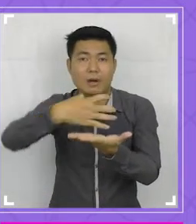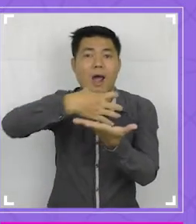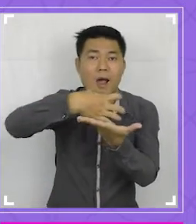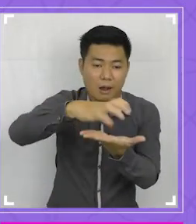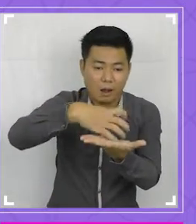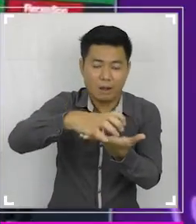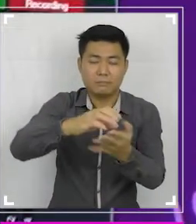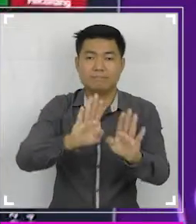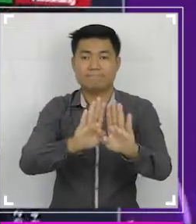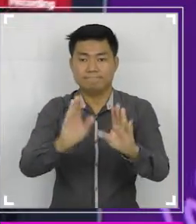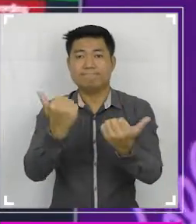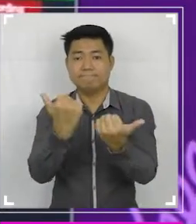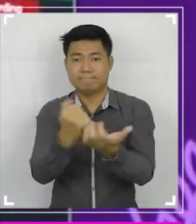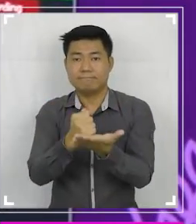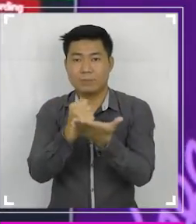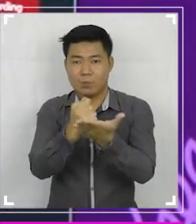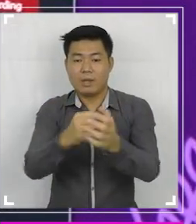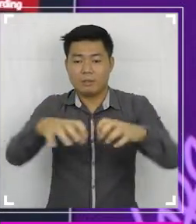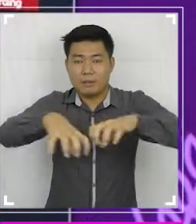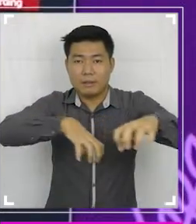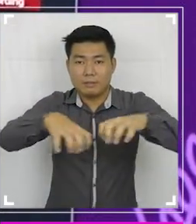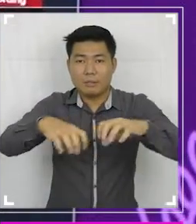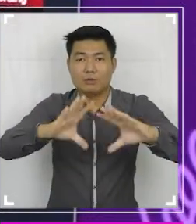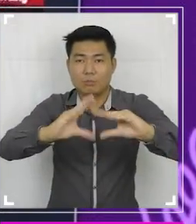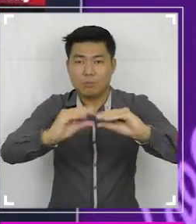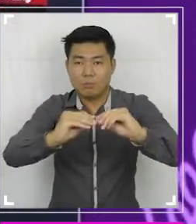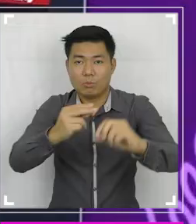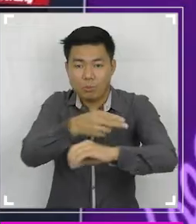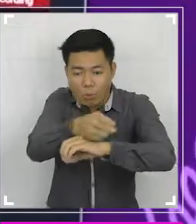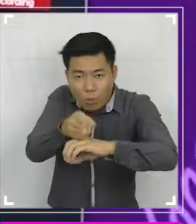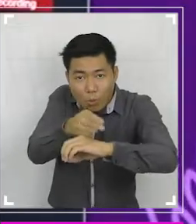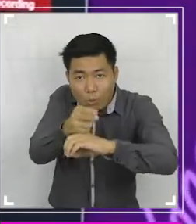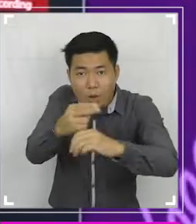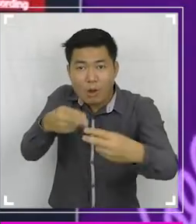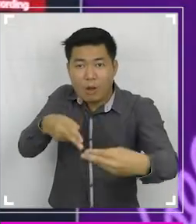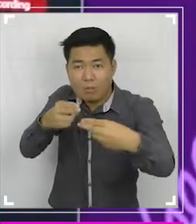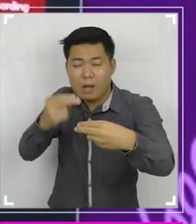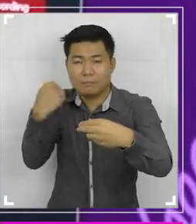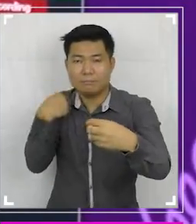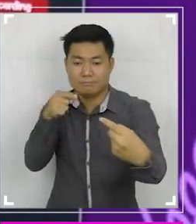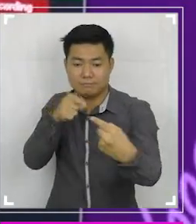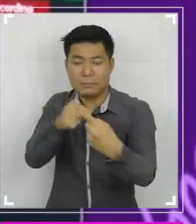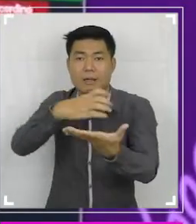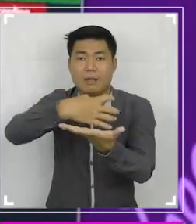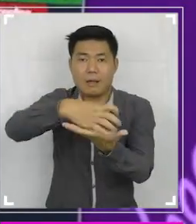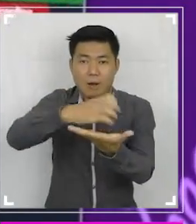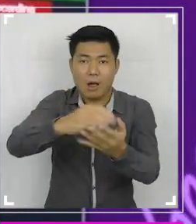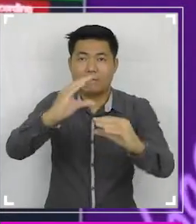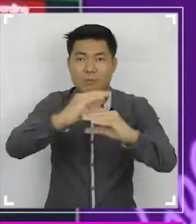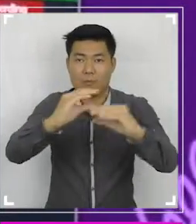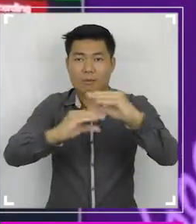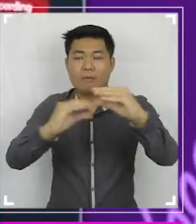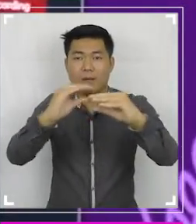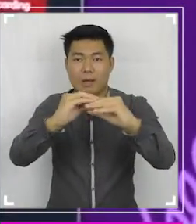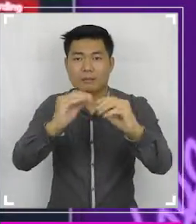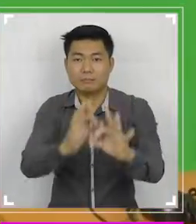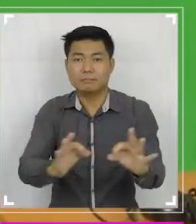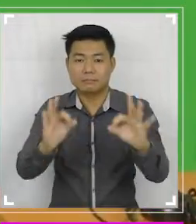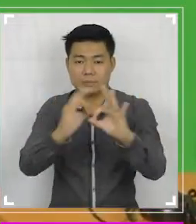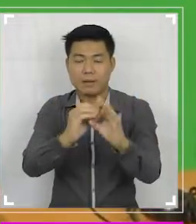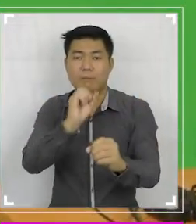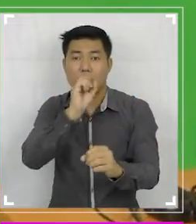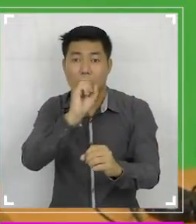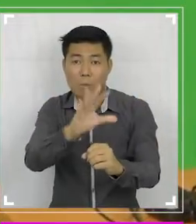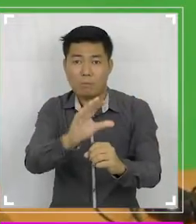กล่าวรายงานโดยการประชุมในครั้งนี้จัดขึ้นในรูปแบบออนไลน์มีวัตถุประสงค์เพื่อชี้แจงการขับเคลื่อนงานโครงการดังกล่